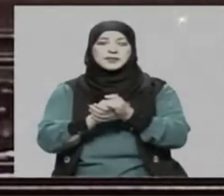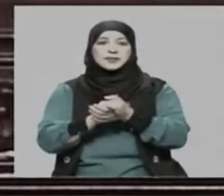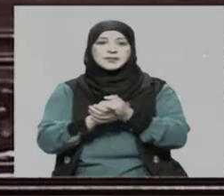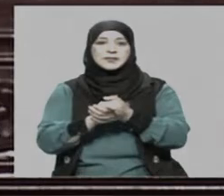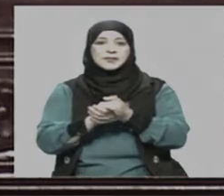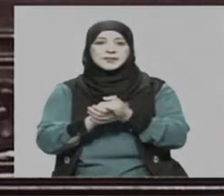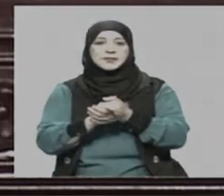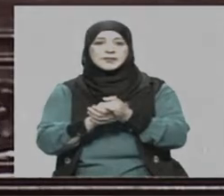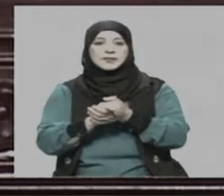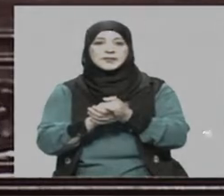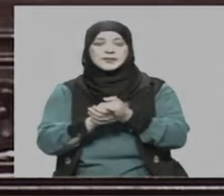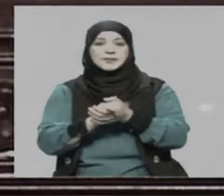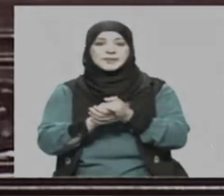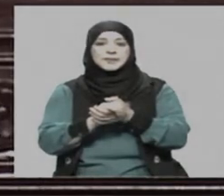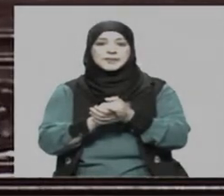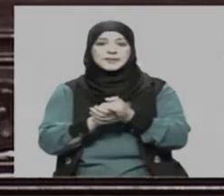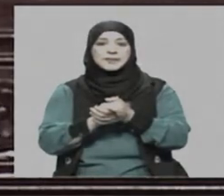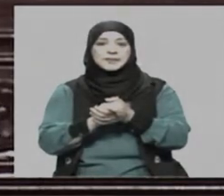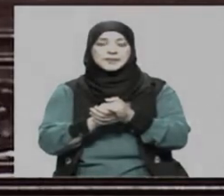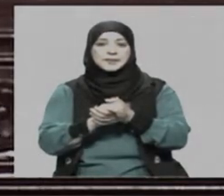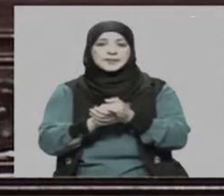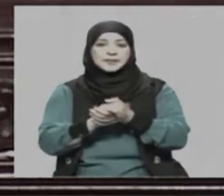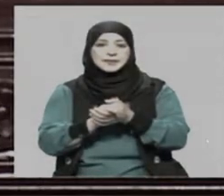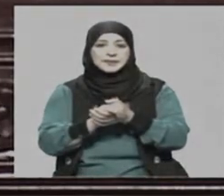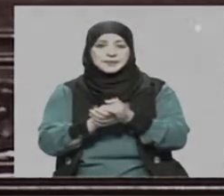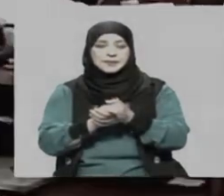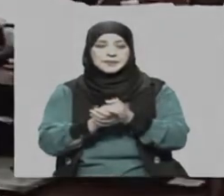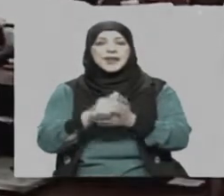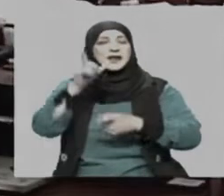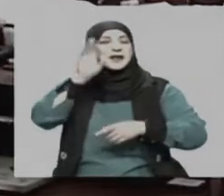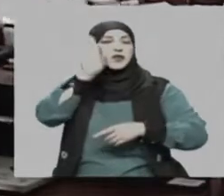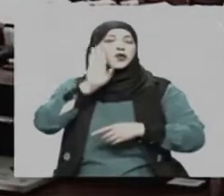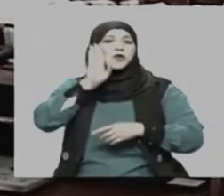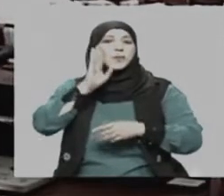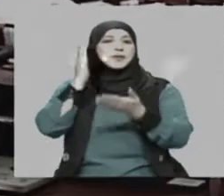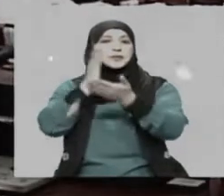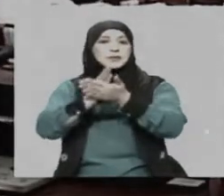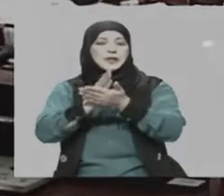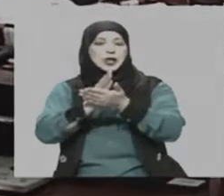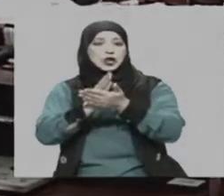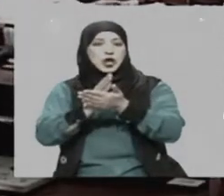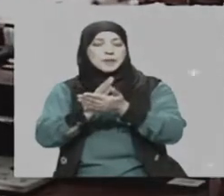اللي الرجاء عدم المقاطعة. سيأتي دوركم